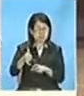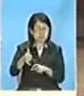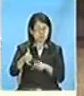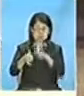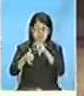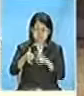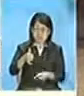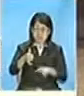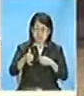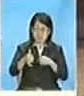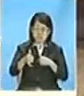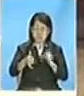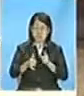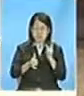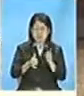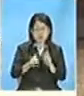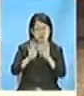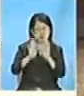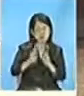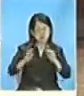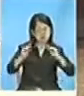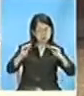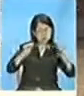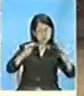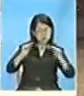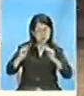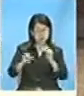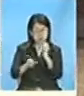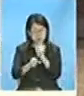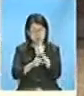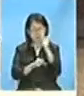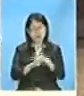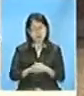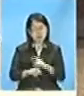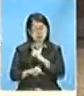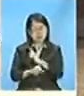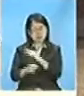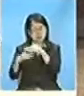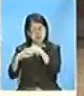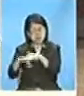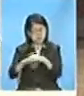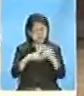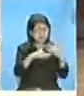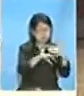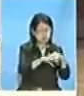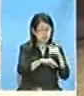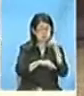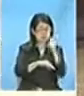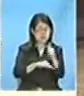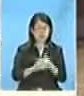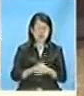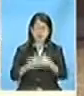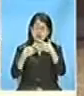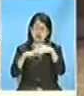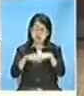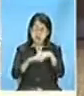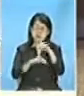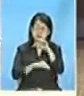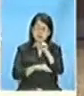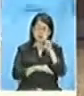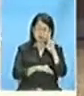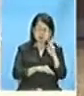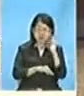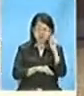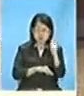เป็นผู้ประนีประนอมสูงประสานงานได้กับทุกฝ่ายทั้งในวุฒิสภา